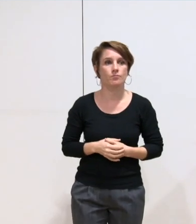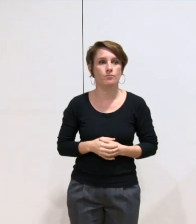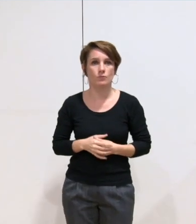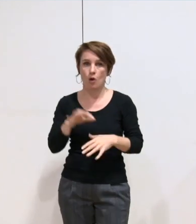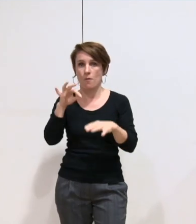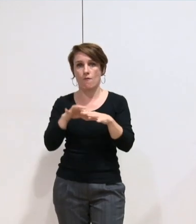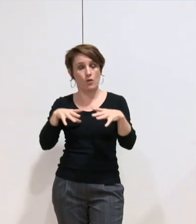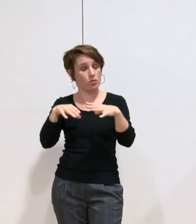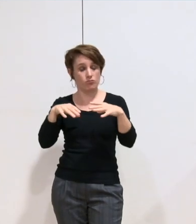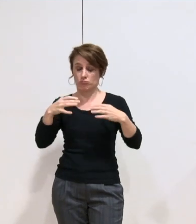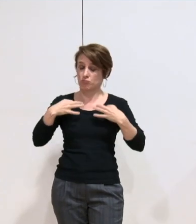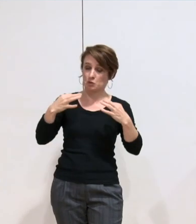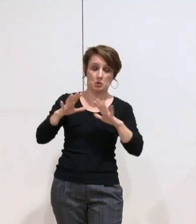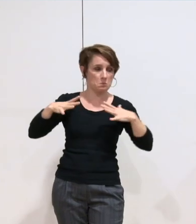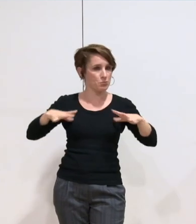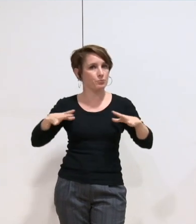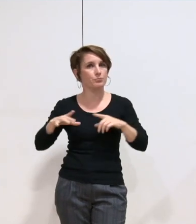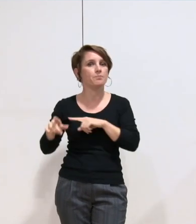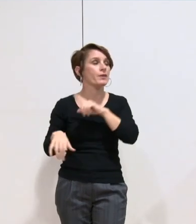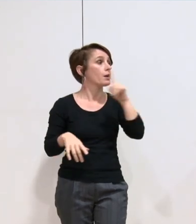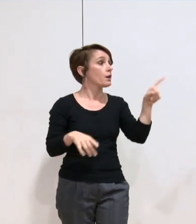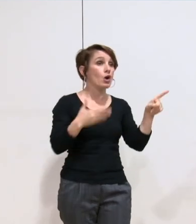Y a-t-il d'autres interventions ?